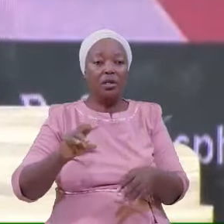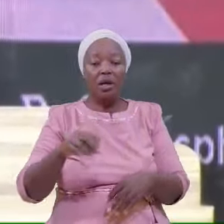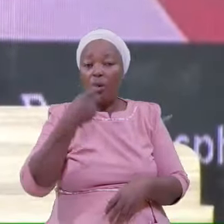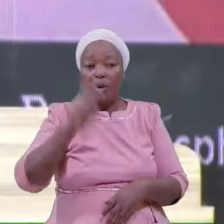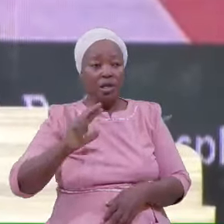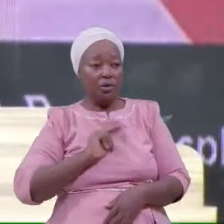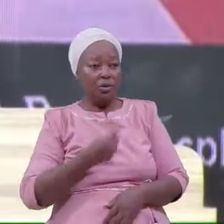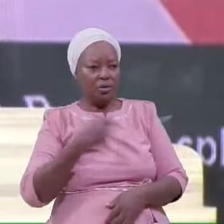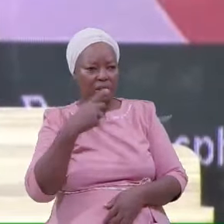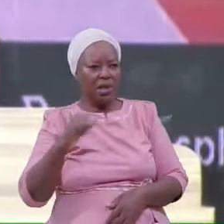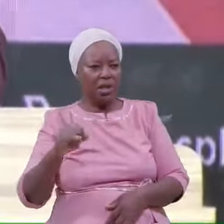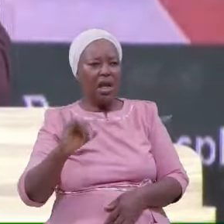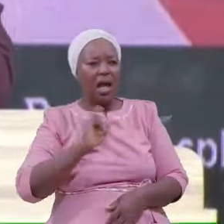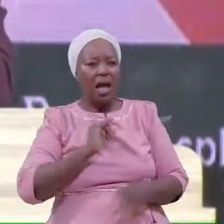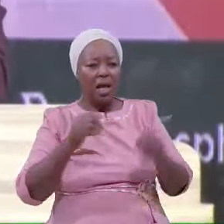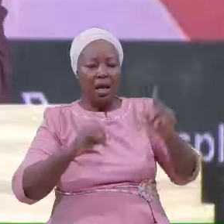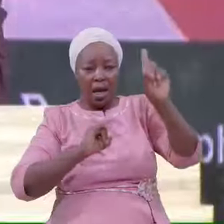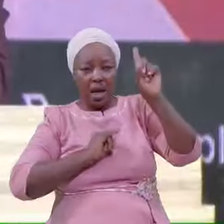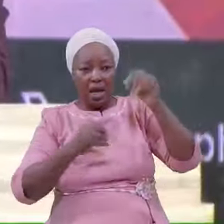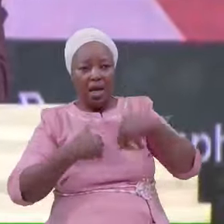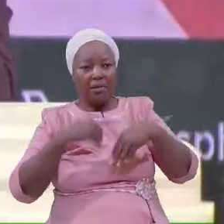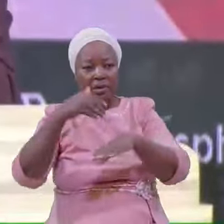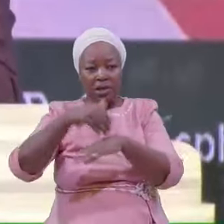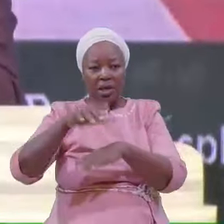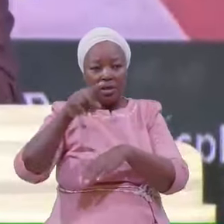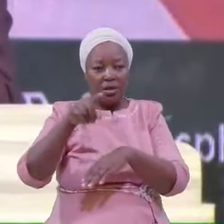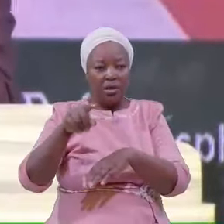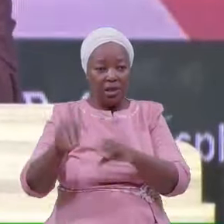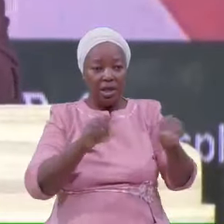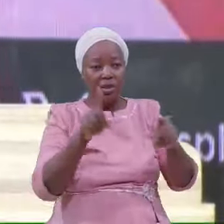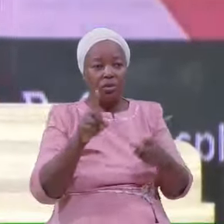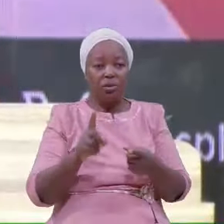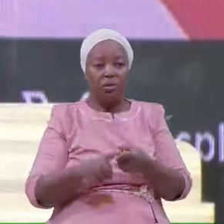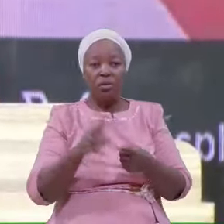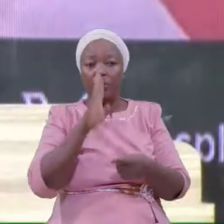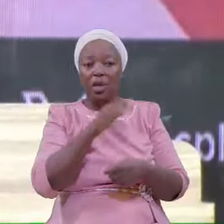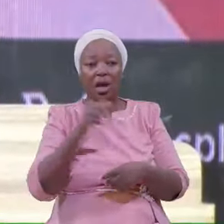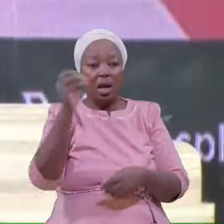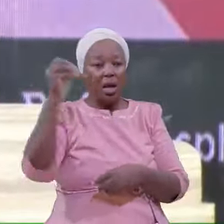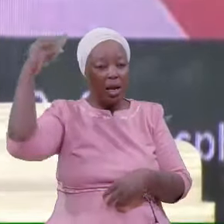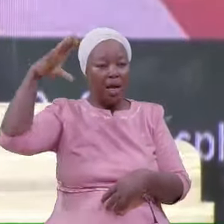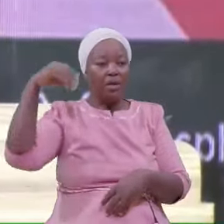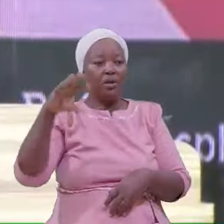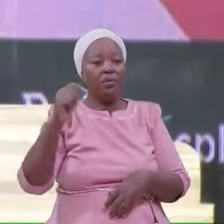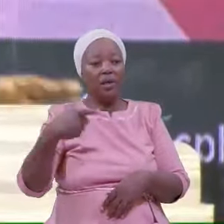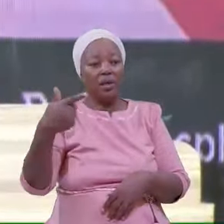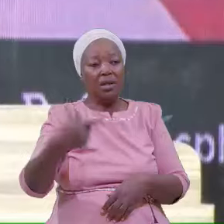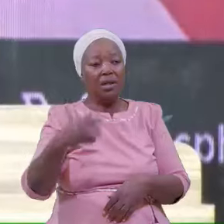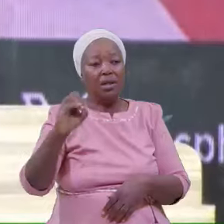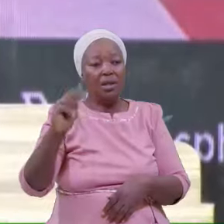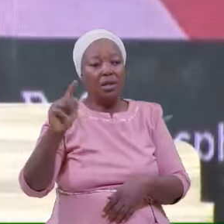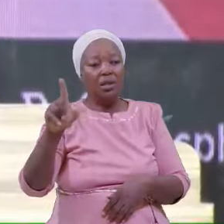thee to be a light of the Gentiles, inutusan, that thou shouldest